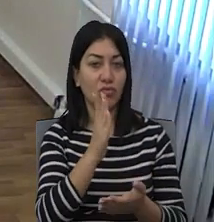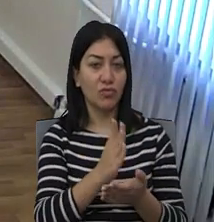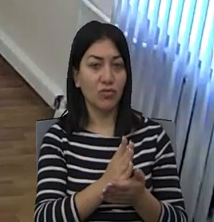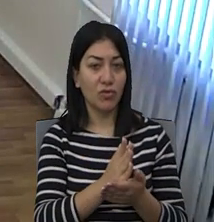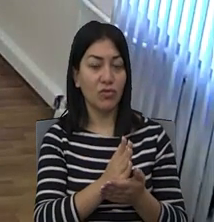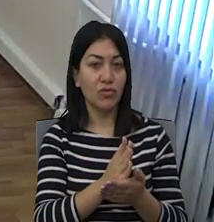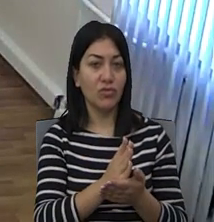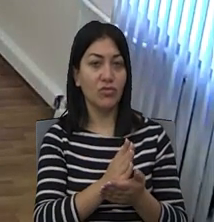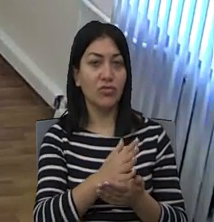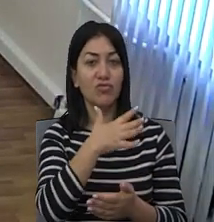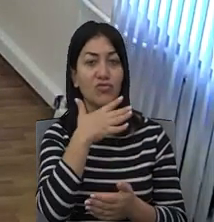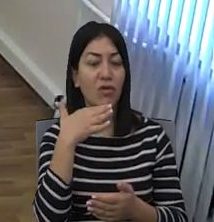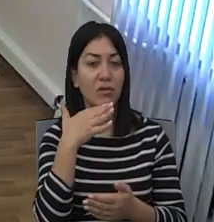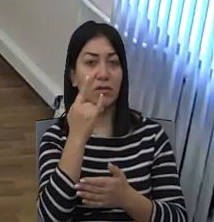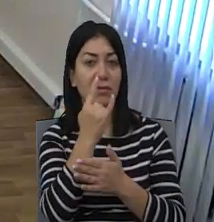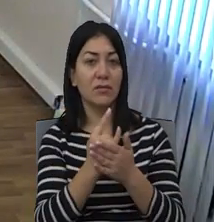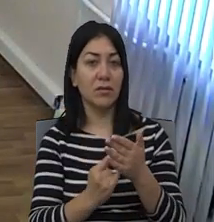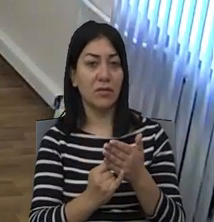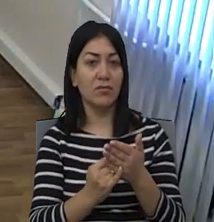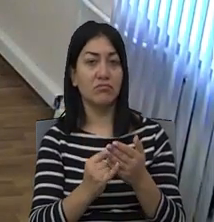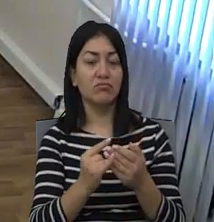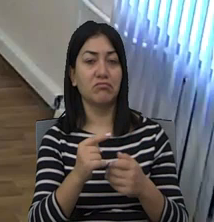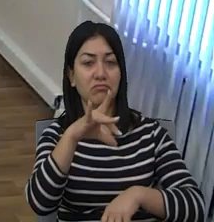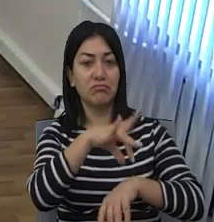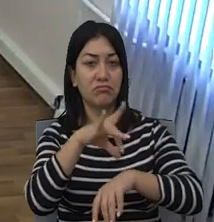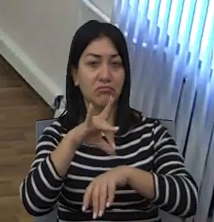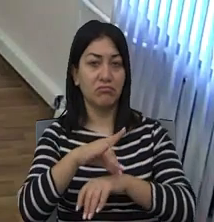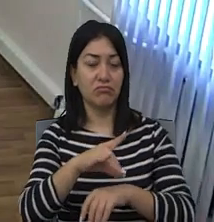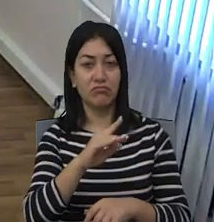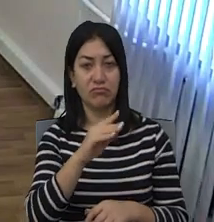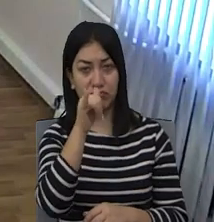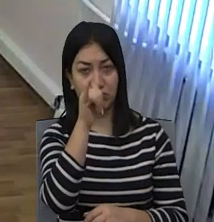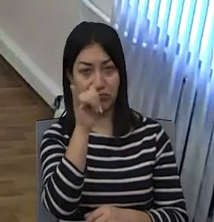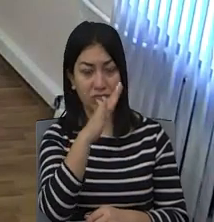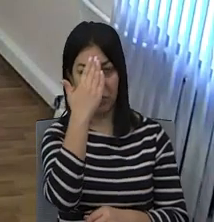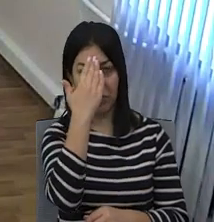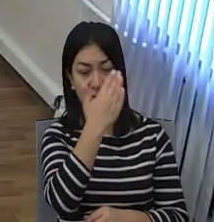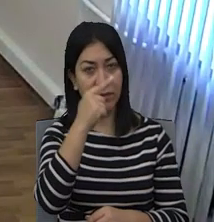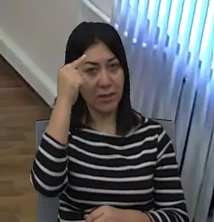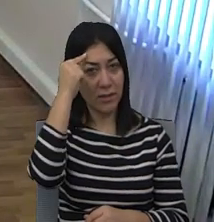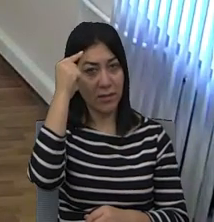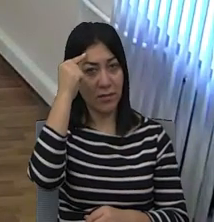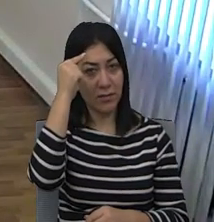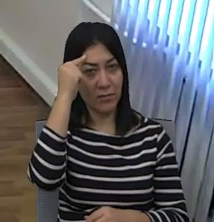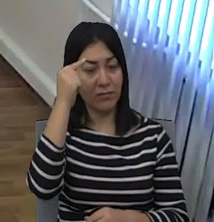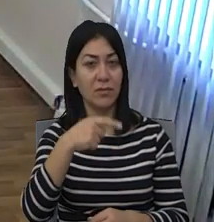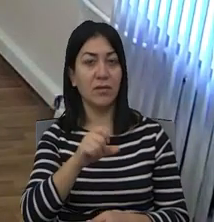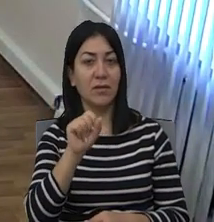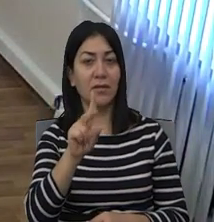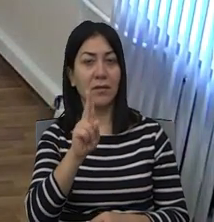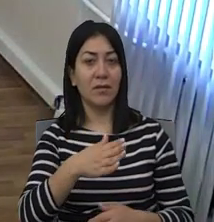դրանք ստվերային են եւ հնարավոր չի բացահայտել հանրության իրազեկման այն հասարակական